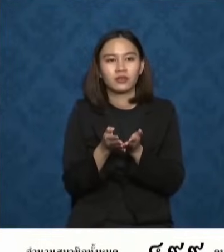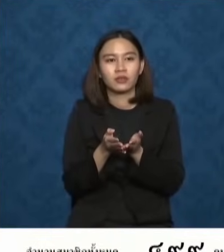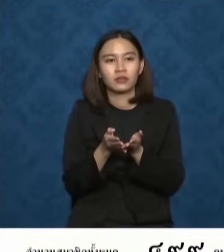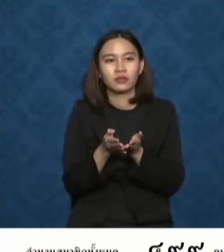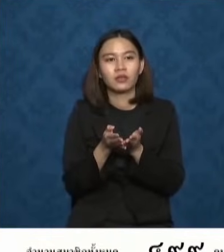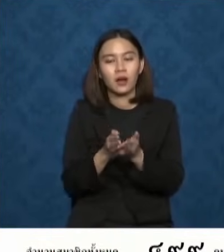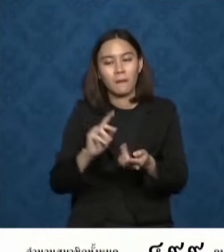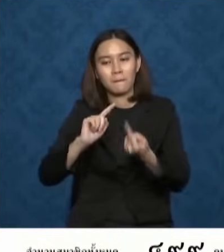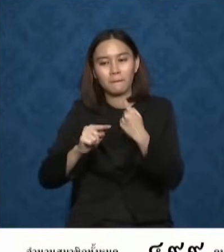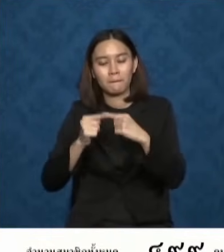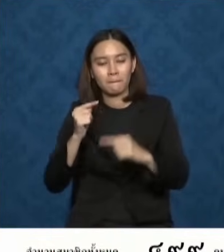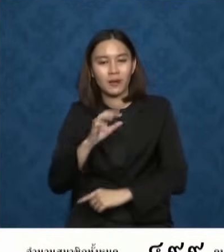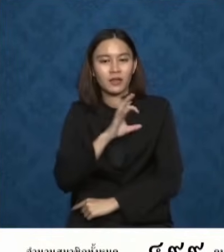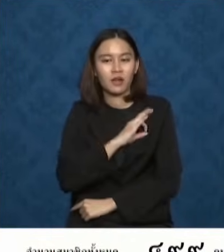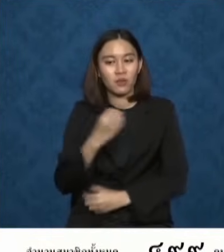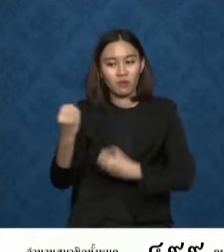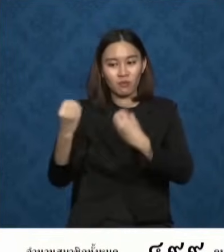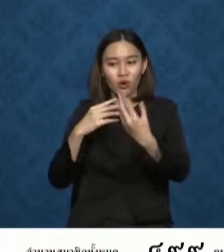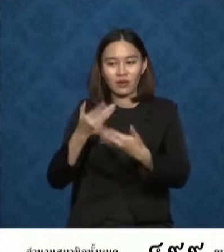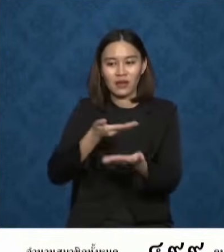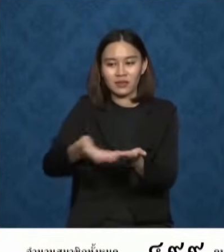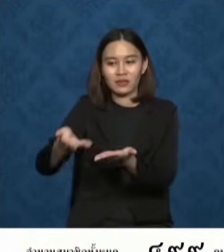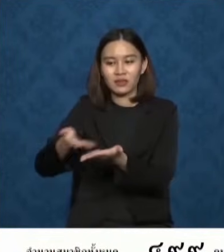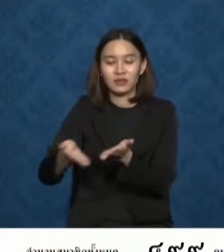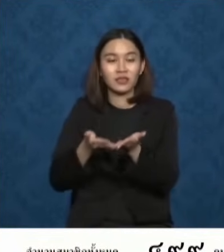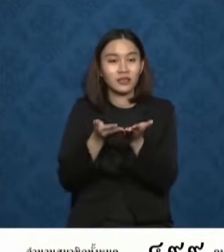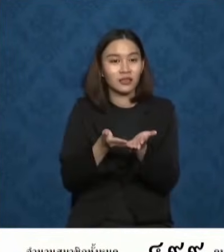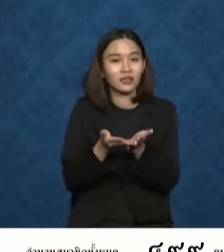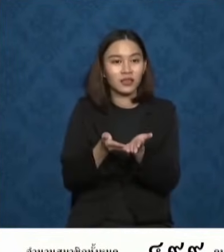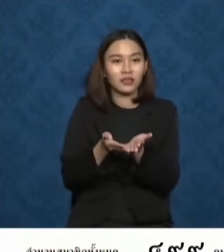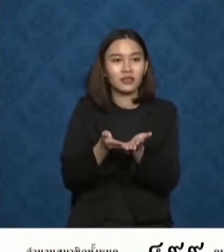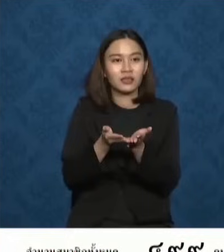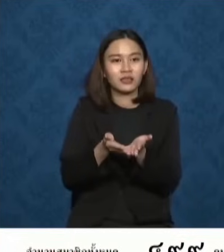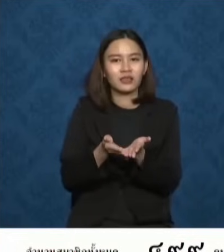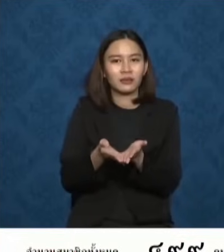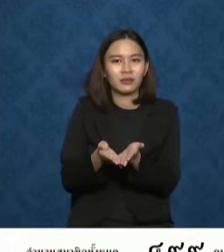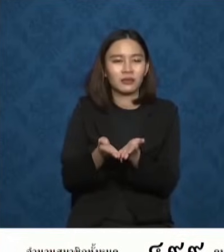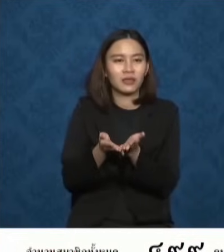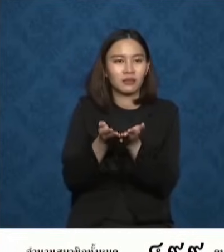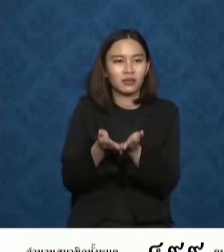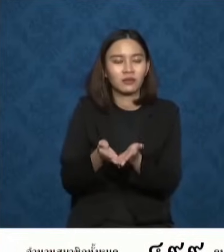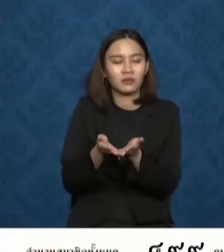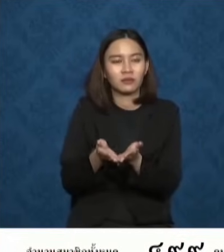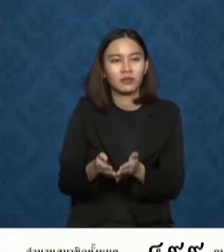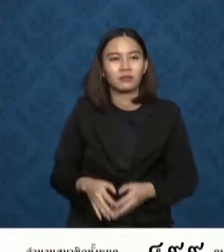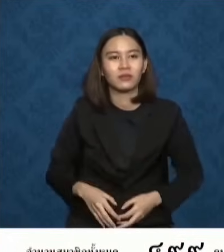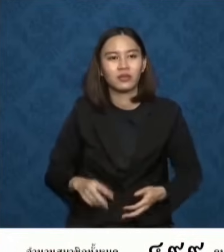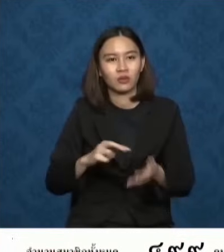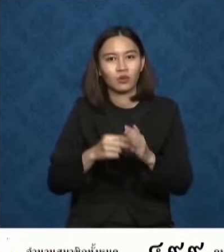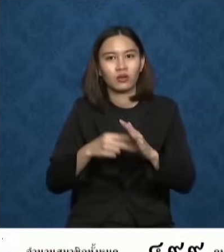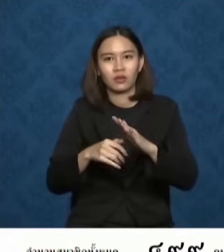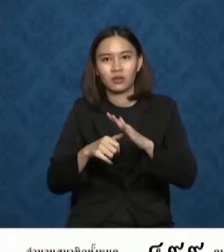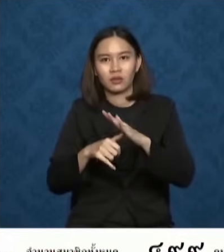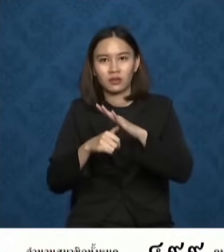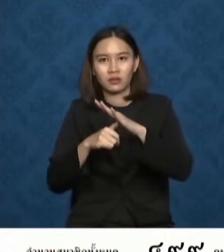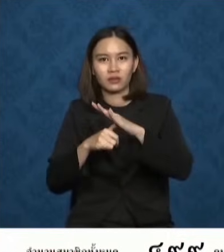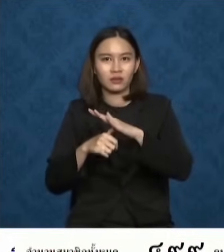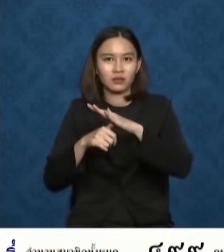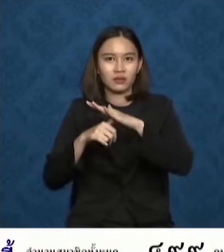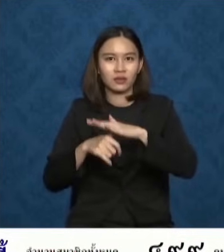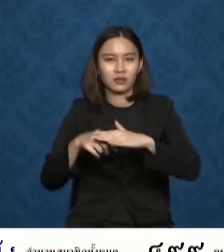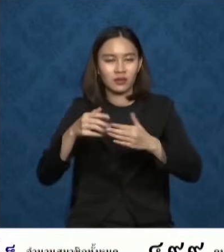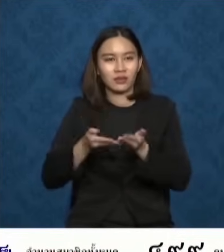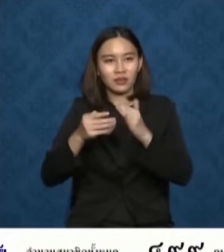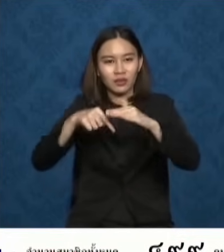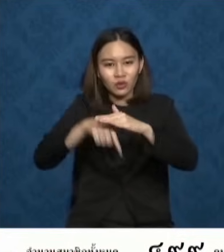ก็เพื่อนสมาชิกเราก็พูดว่าการจัดซื้อเรือดำน้ำนี่เป็นการจัดซื้อที่เสียเปรียบเป็นการจัดซื้อที่น่าจะต้องถ่ายทอดเ